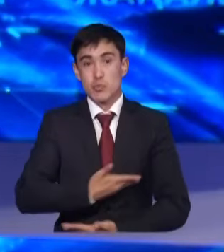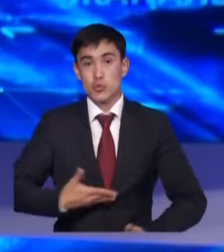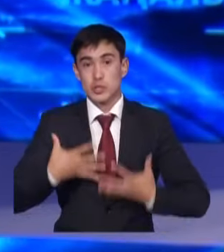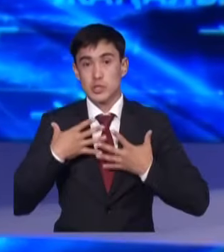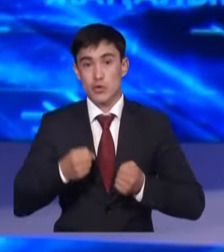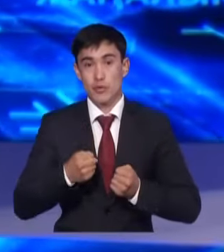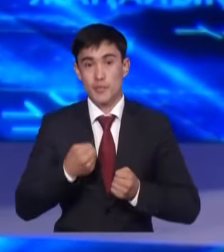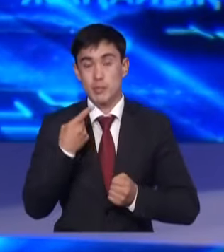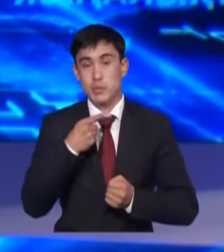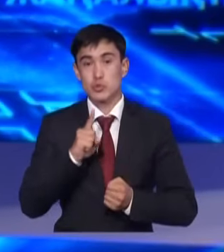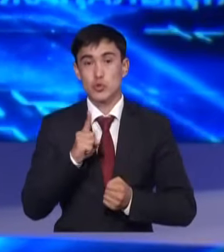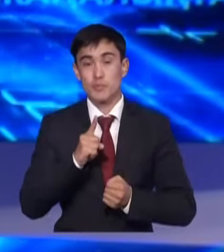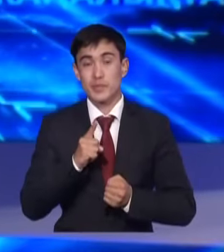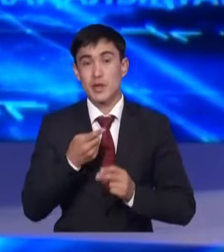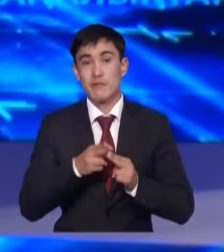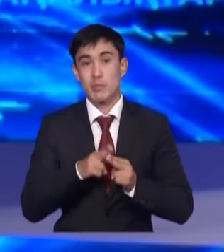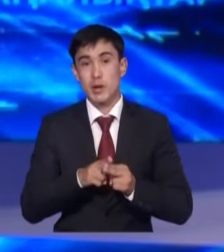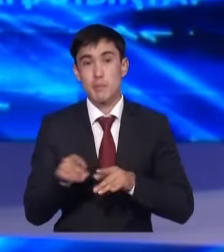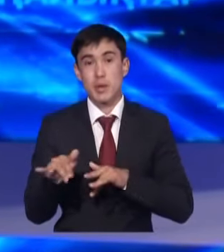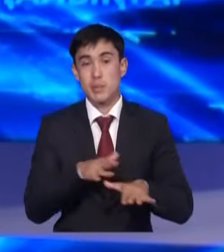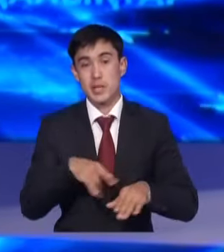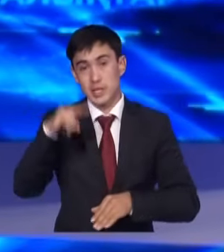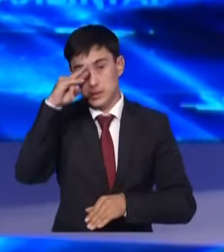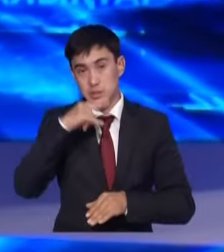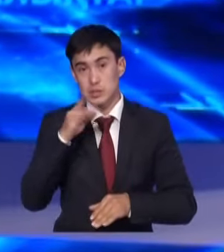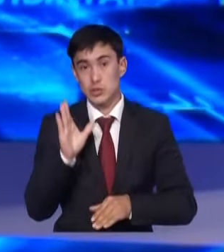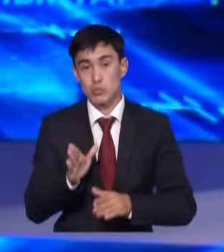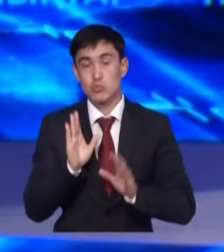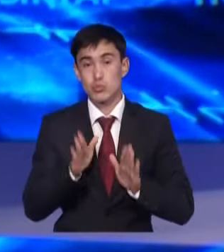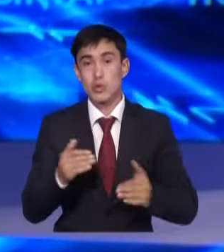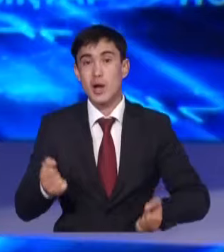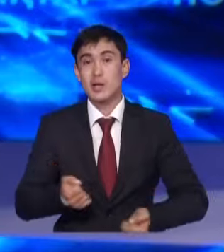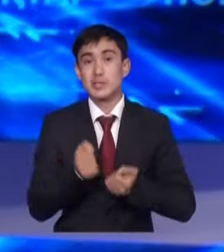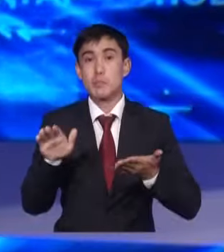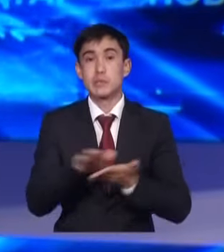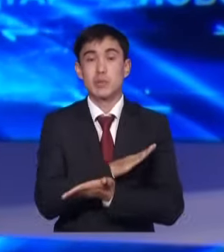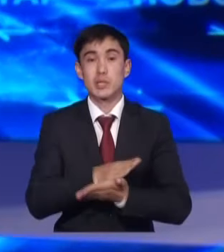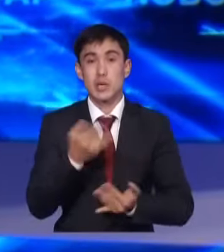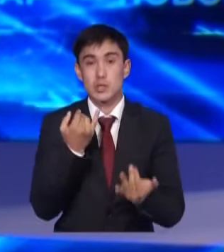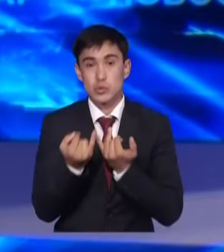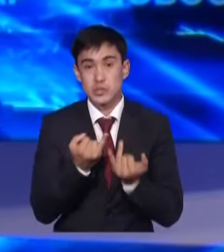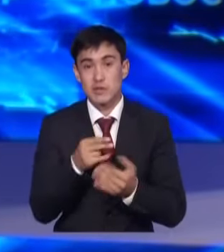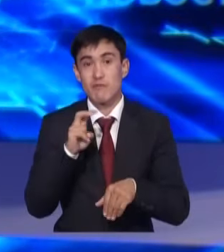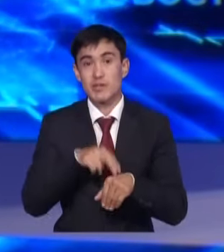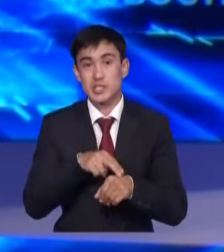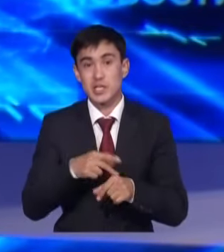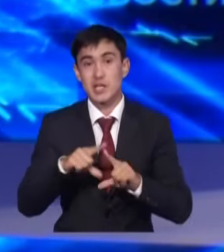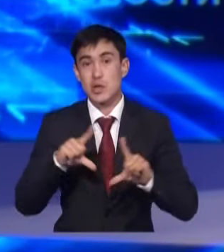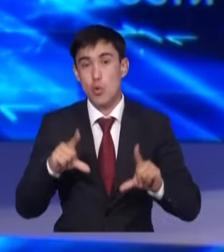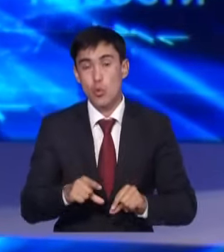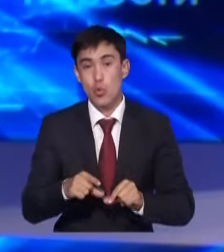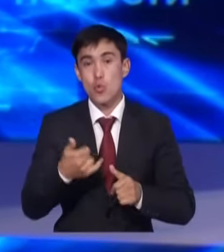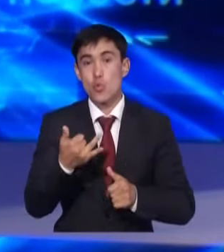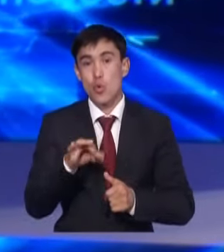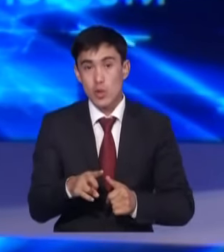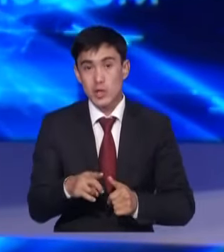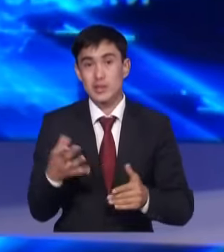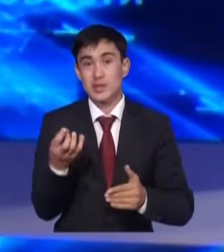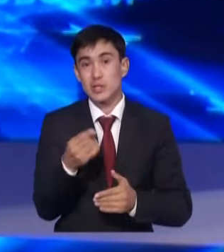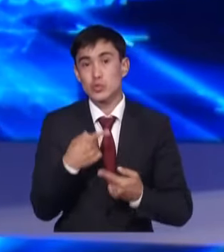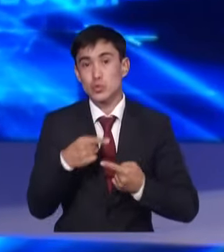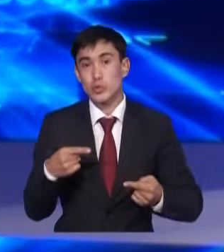репродуктивного здоровья. Стоит отметить, что в рамках мероприятия казахстанцам будет оказана бесплатная консультация врачей-гинекологов,